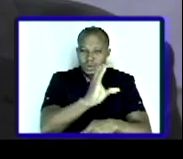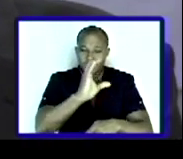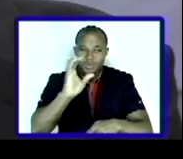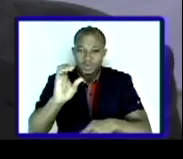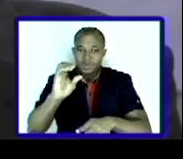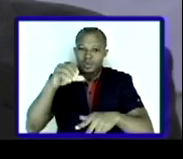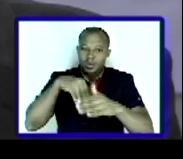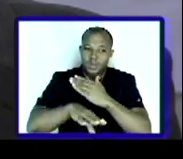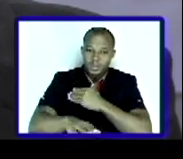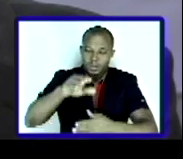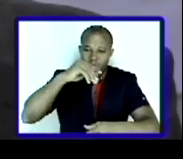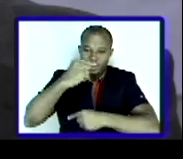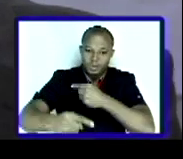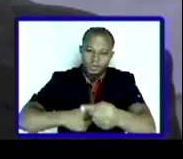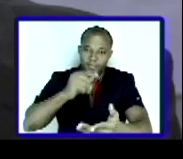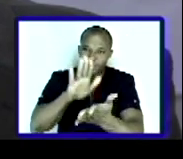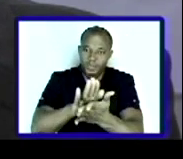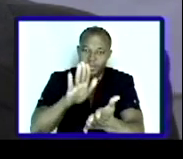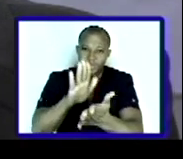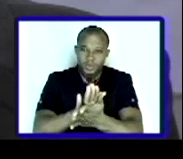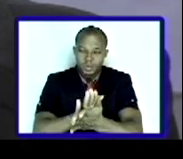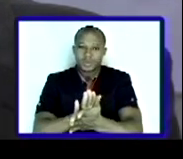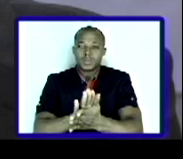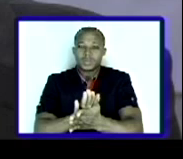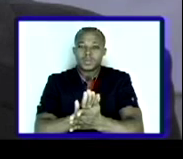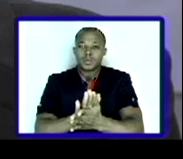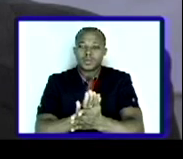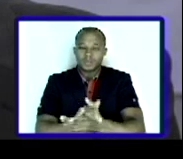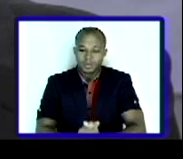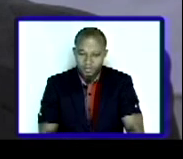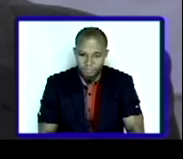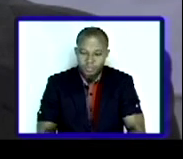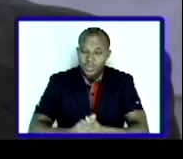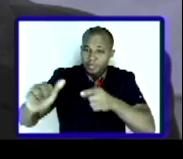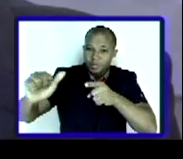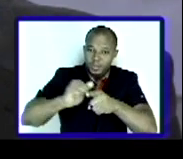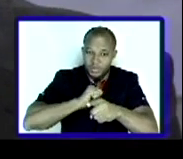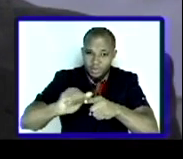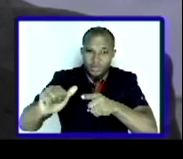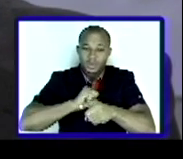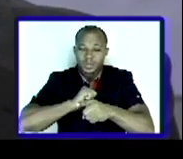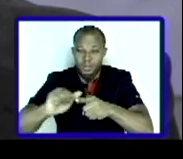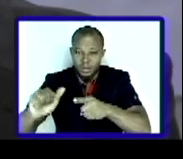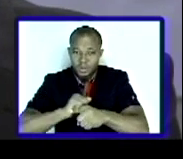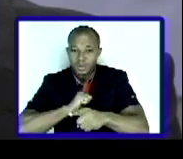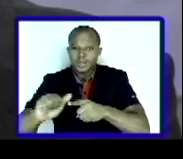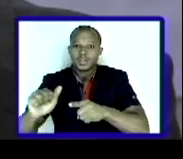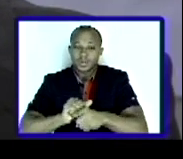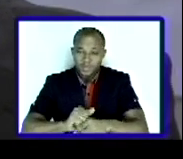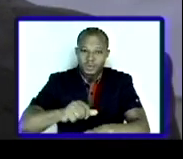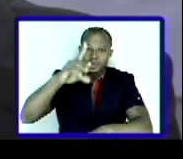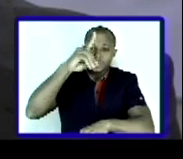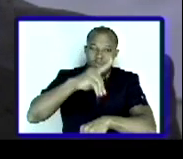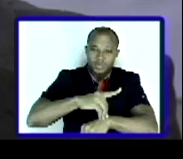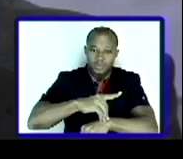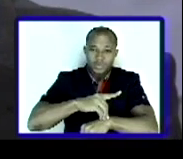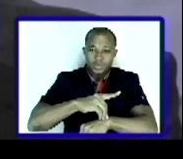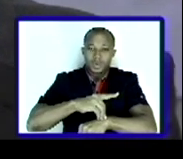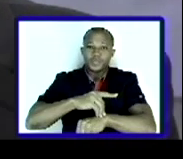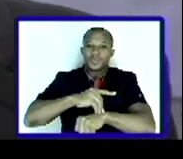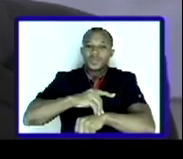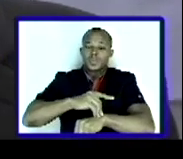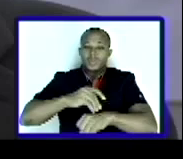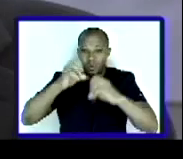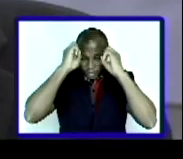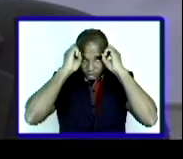handicap, son sens est la concrétisation pratique ou de fait du droit